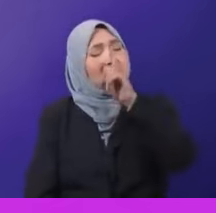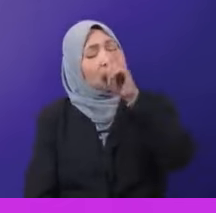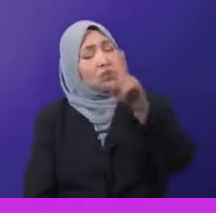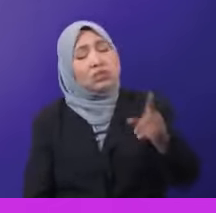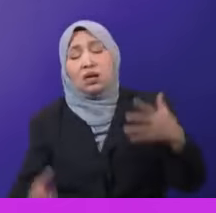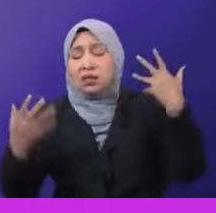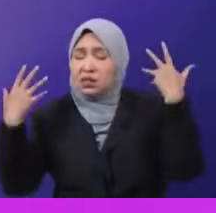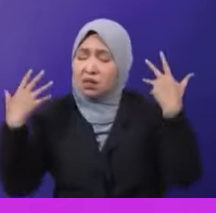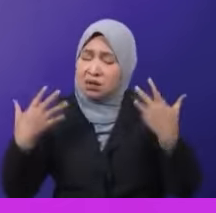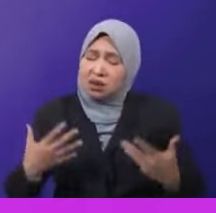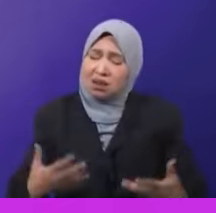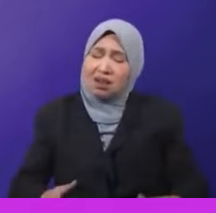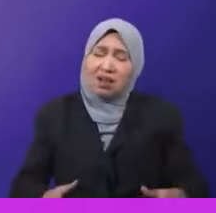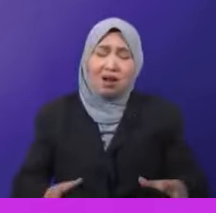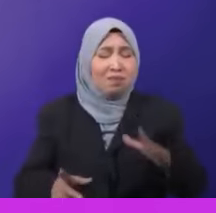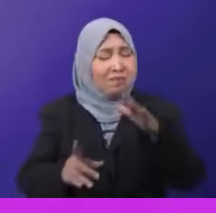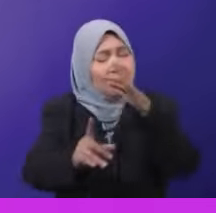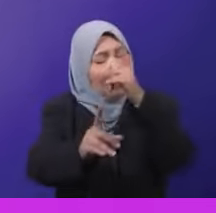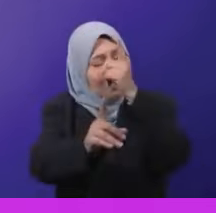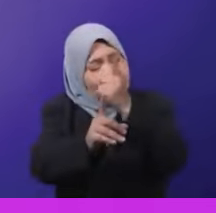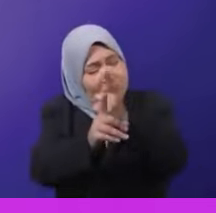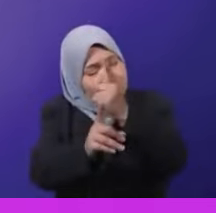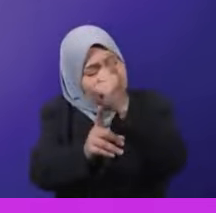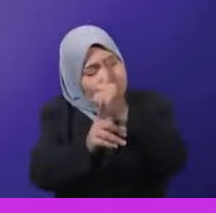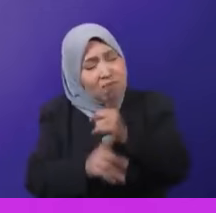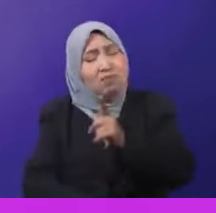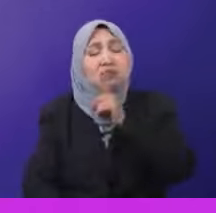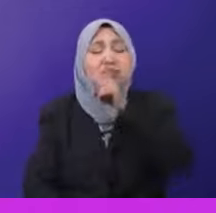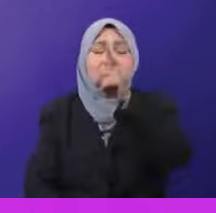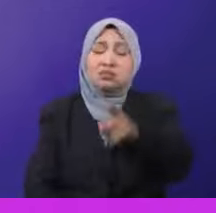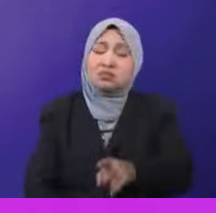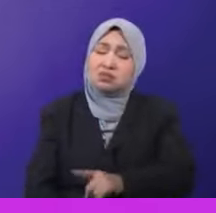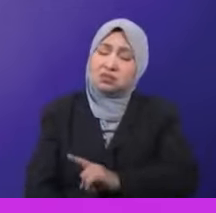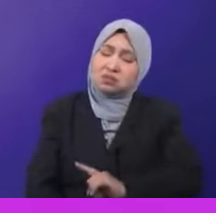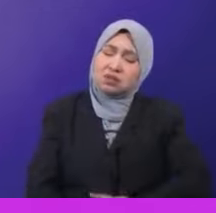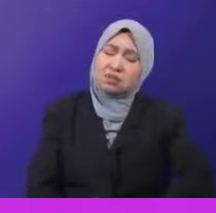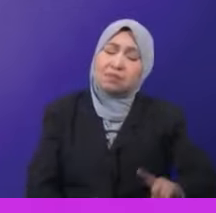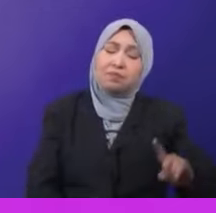تبين الرشد من الغي،